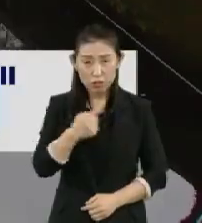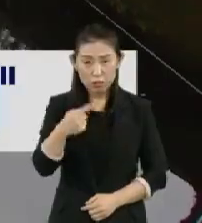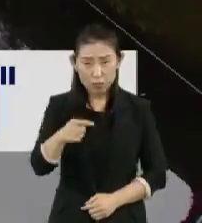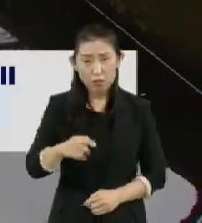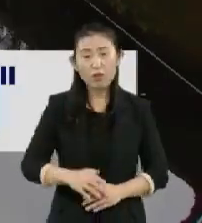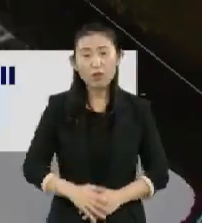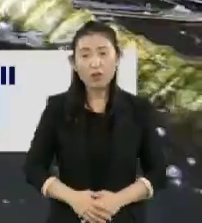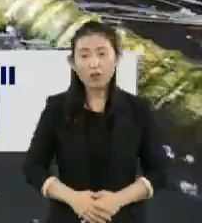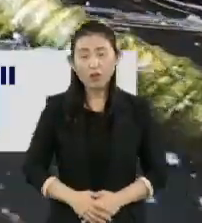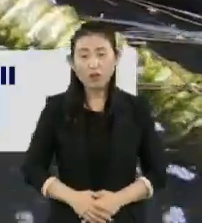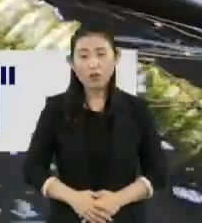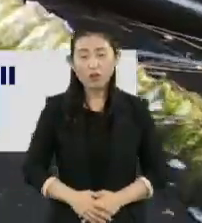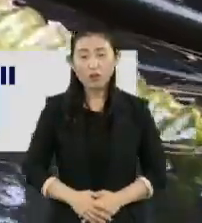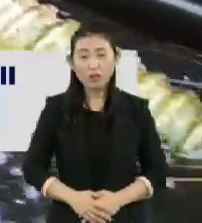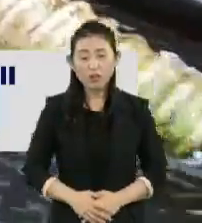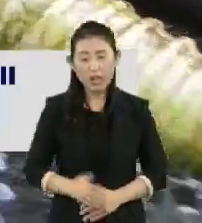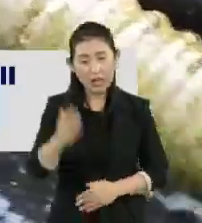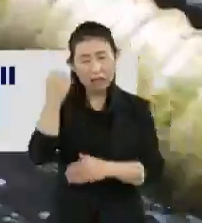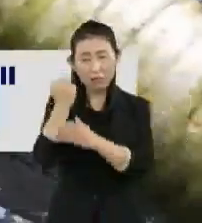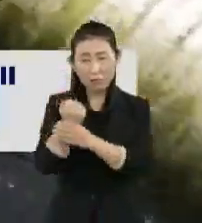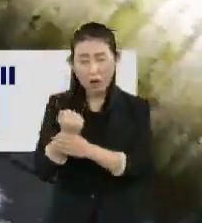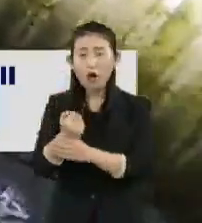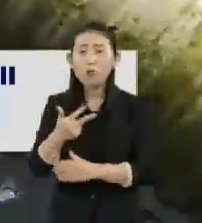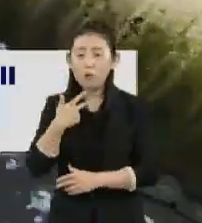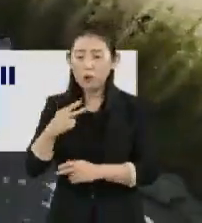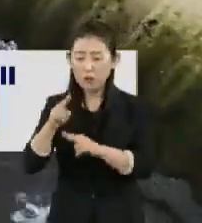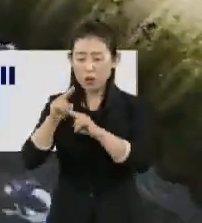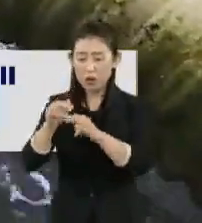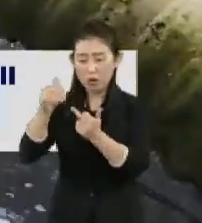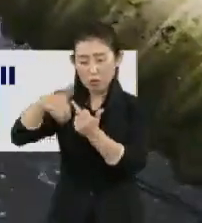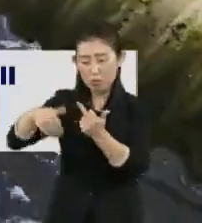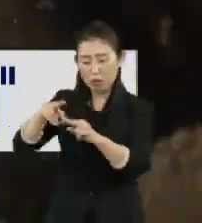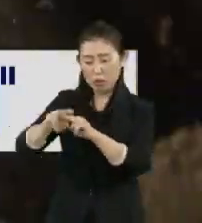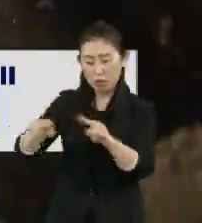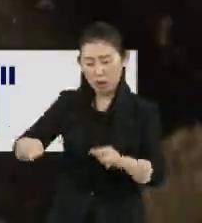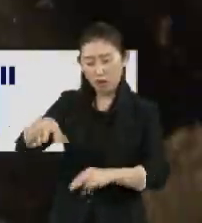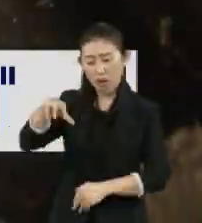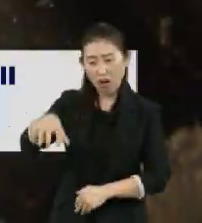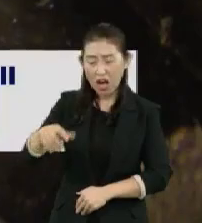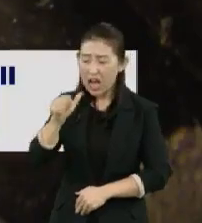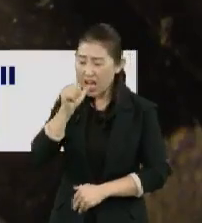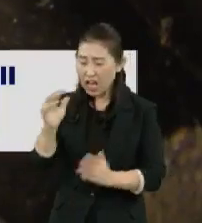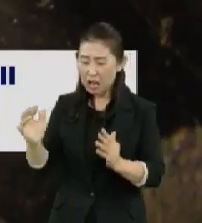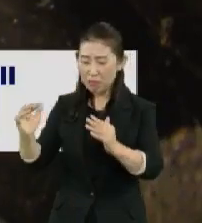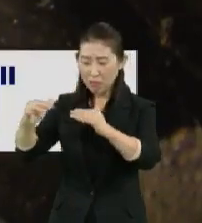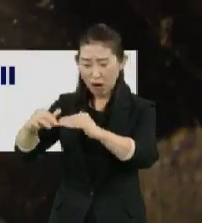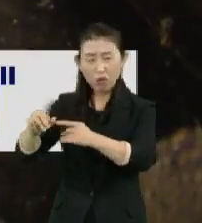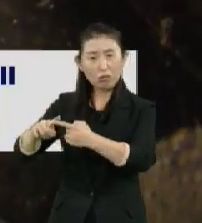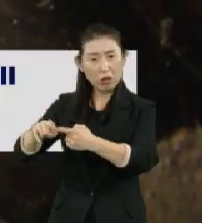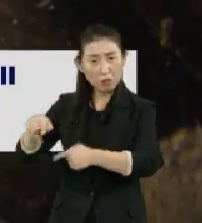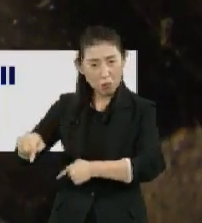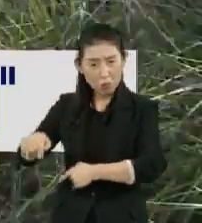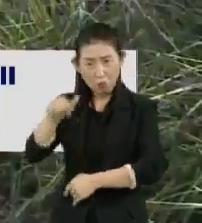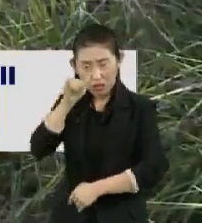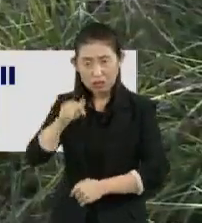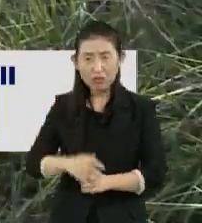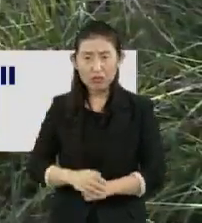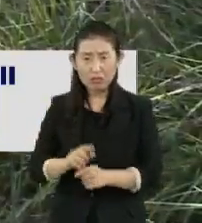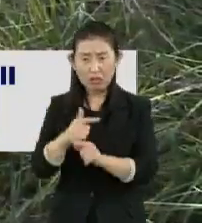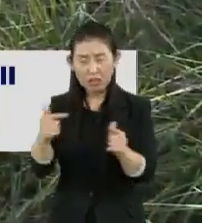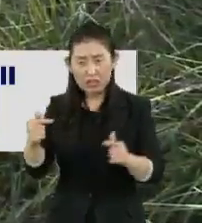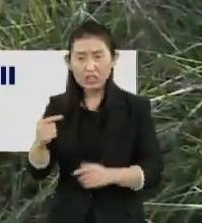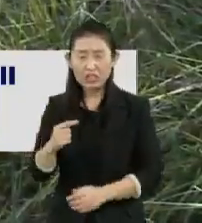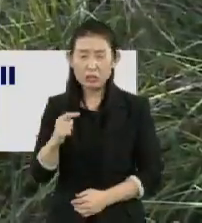국감에서 중부지역 최대 탄광이었던 보령지역 폐강산에 있는 철거되지 않은 철제 구조물과 황철